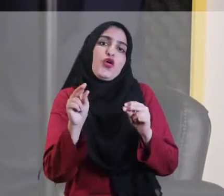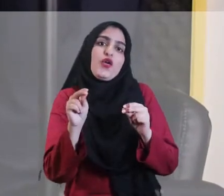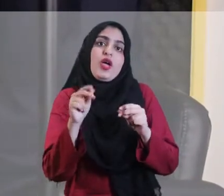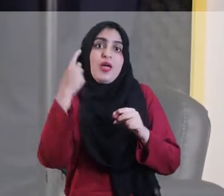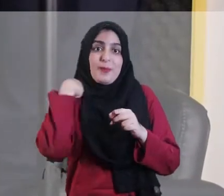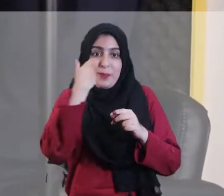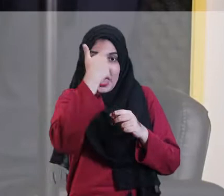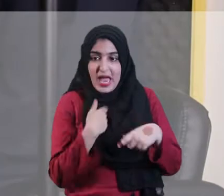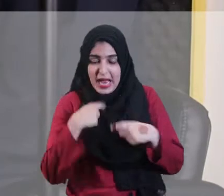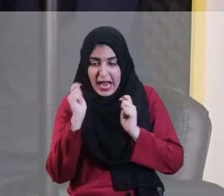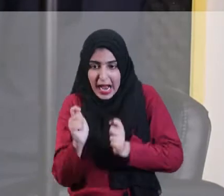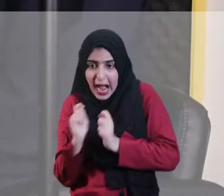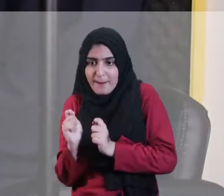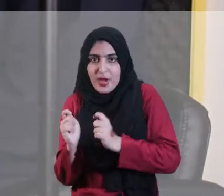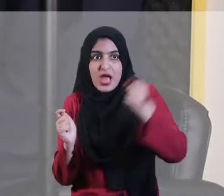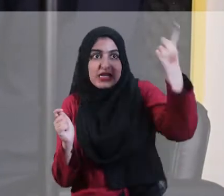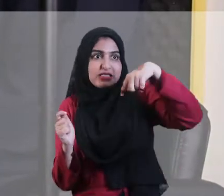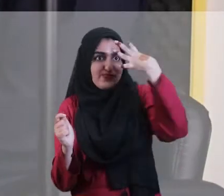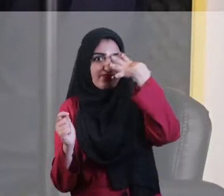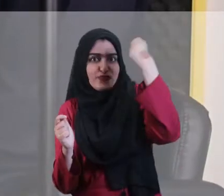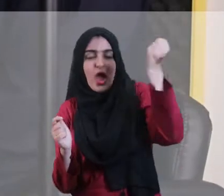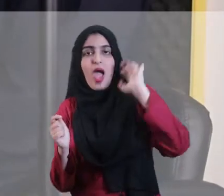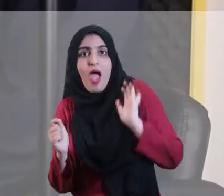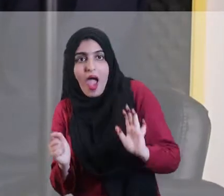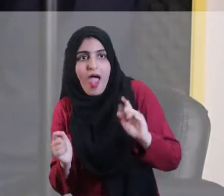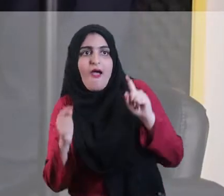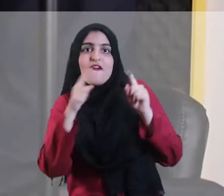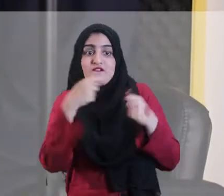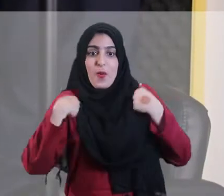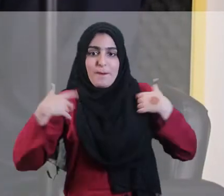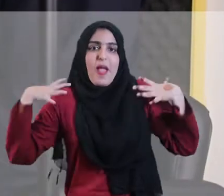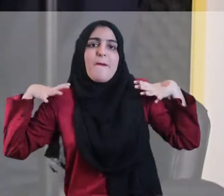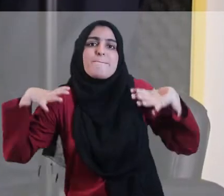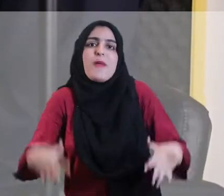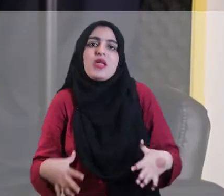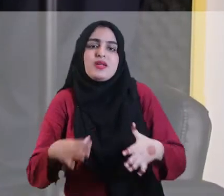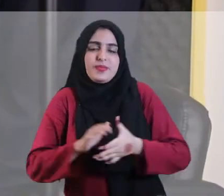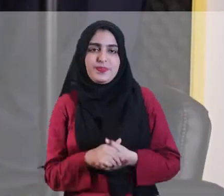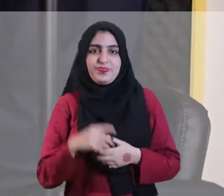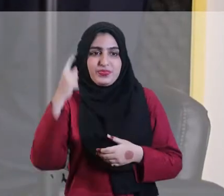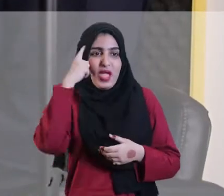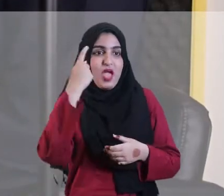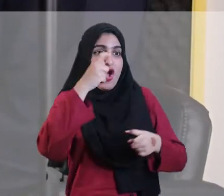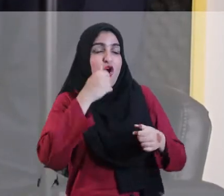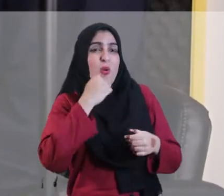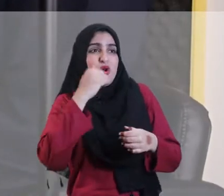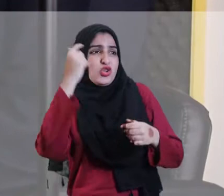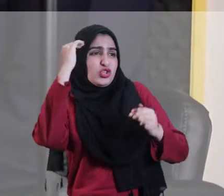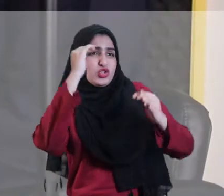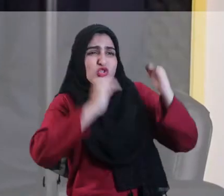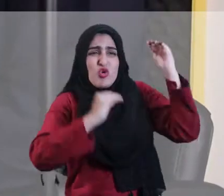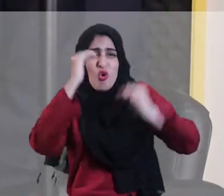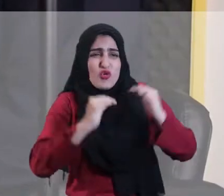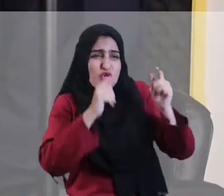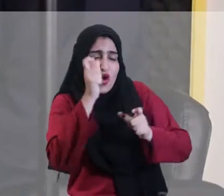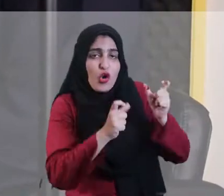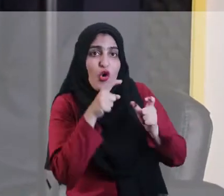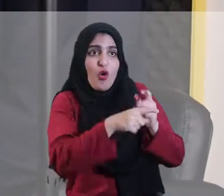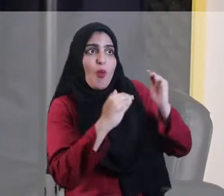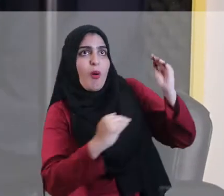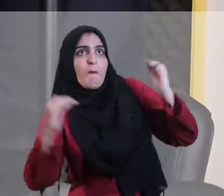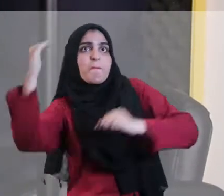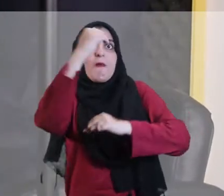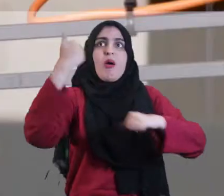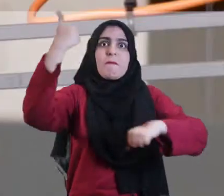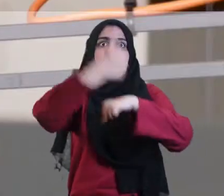जाएं वो रिस्पेक्ट होती है यह जरूर है कि अ बहुत छोटे लोग बहुत बड़े ओहदों पर आ चुके हैं और मदारी कल्चर